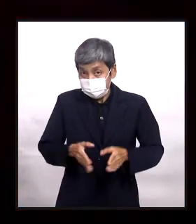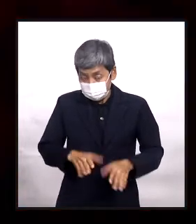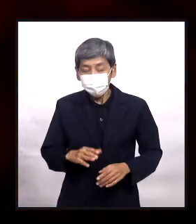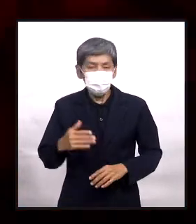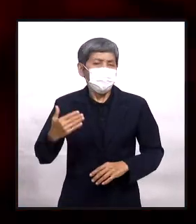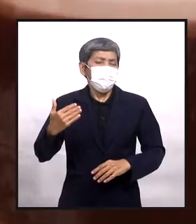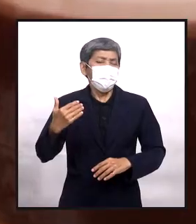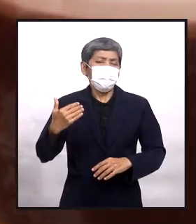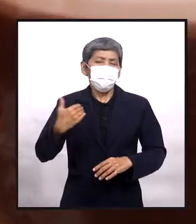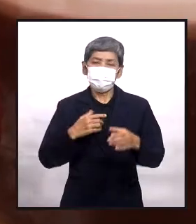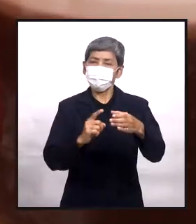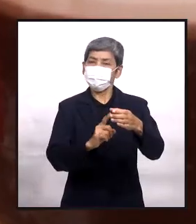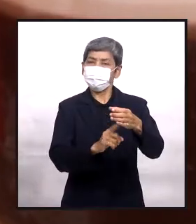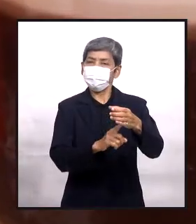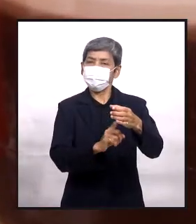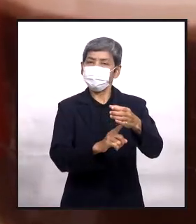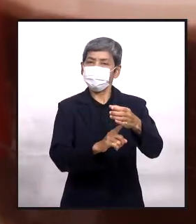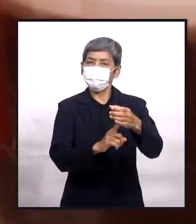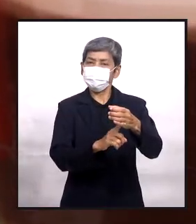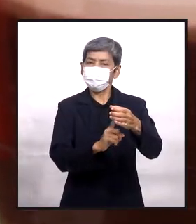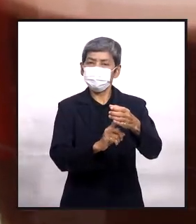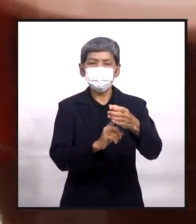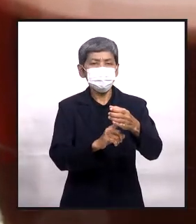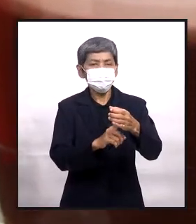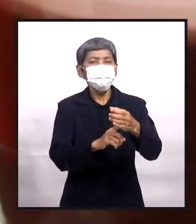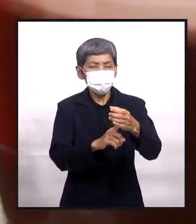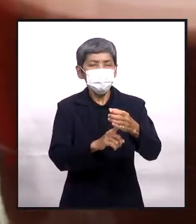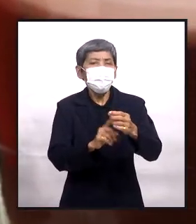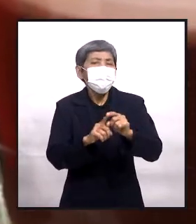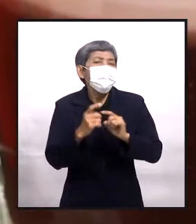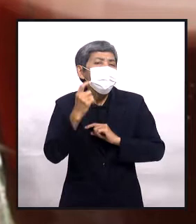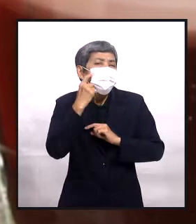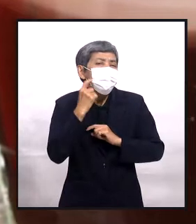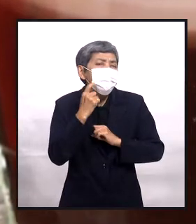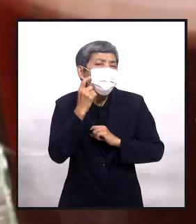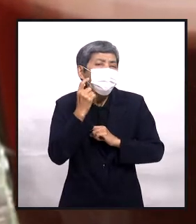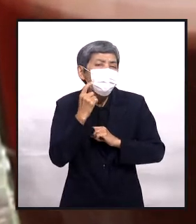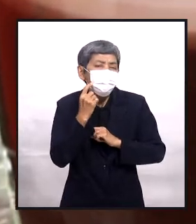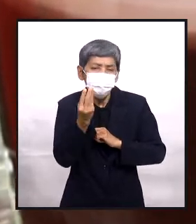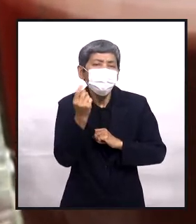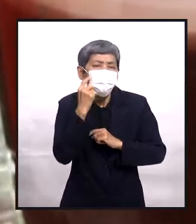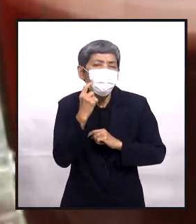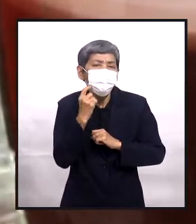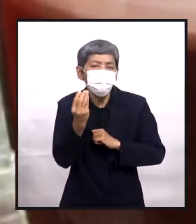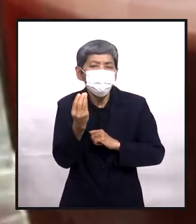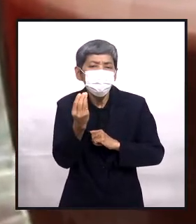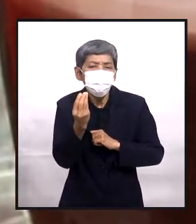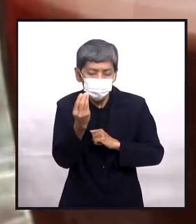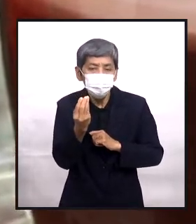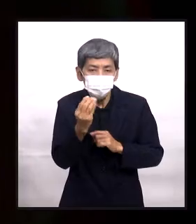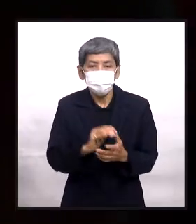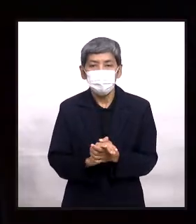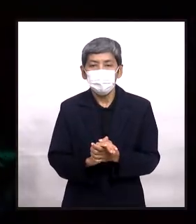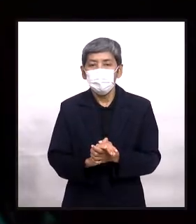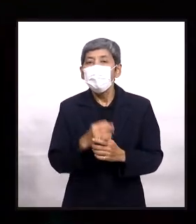กิดเนี่ยมันก็จะเป็นไอ้ตัวเม็ดอะไรอะคล้ายๆผมเรียกไม่เป็นอะ เชอรี่ป่ะคะ กลมๆอะน ะ บ๊อบเนี่ยอันนี้ก็คือ